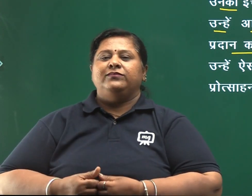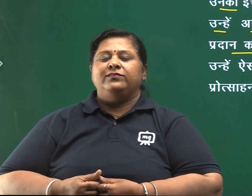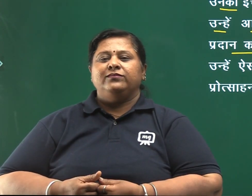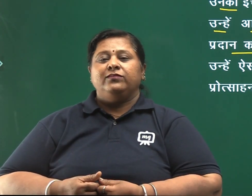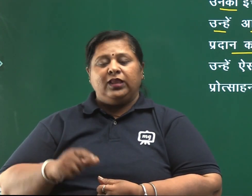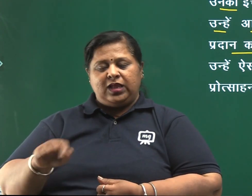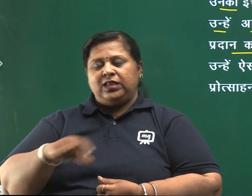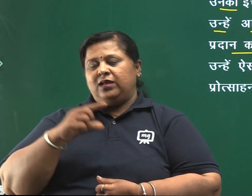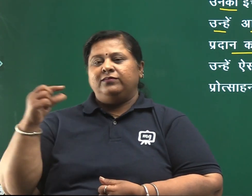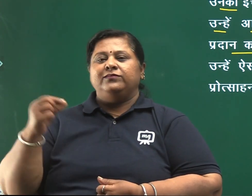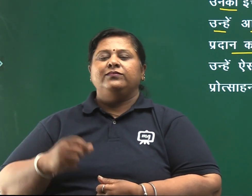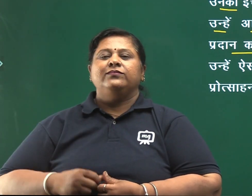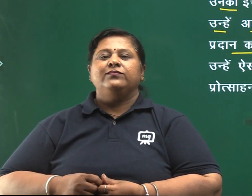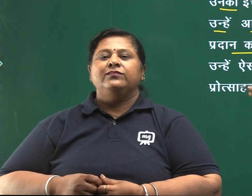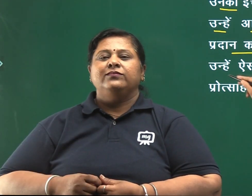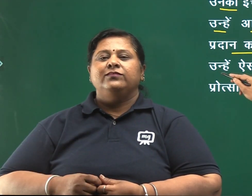तथा